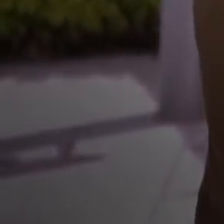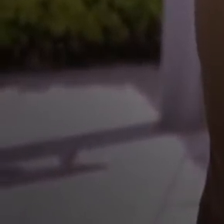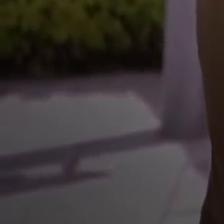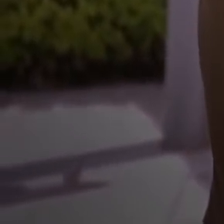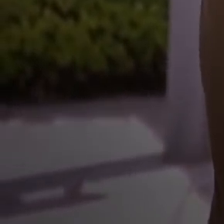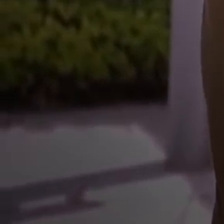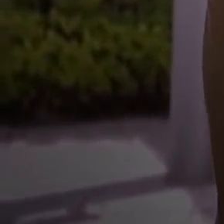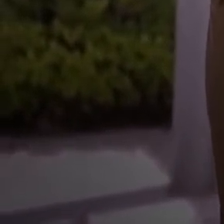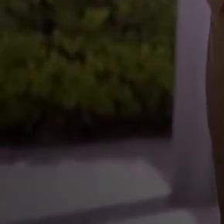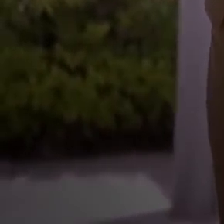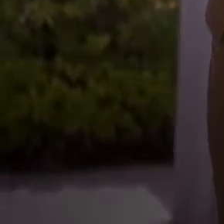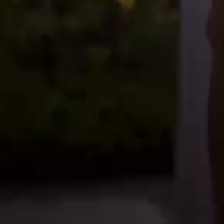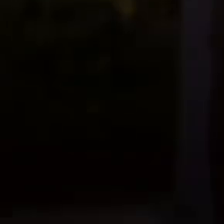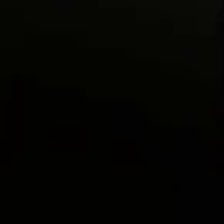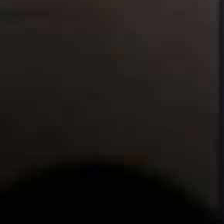לישראל.